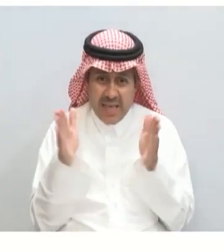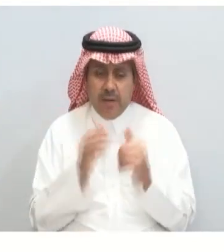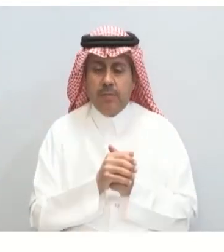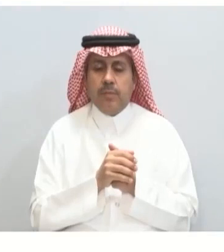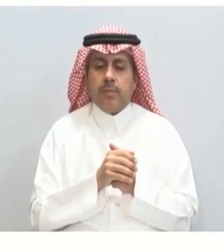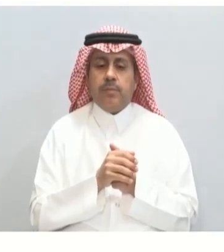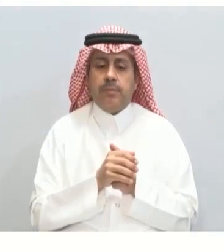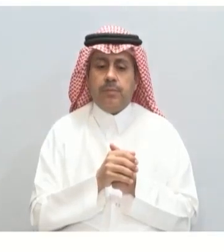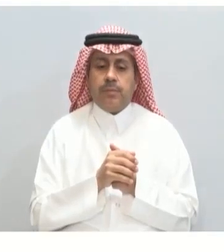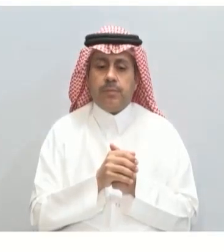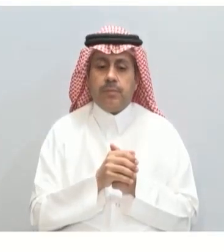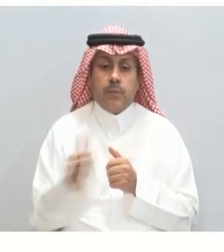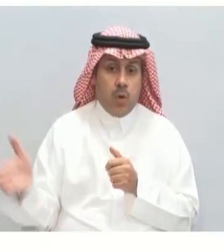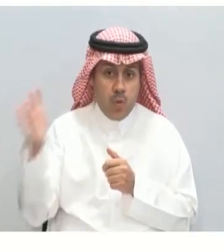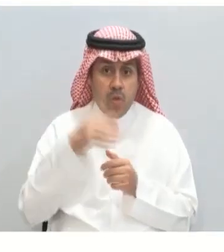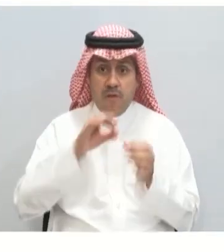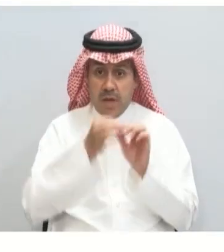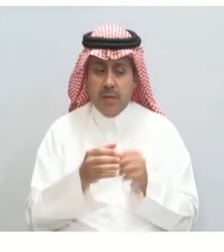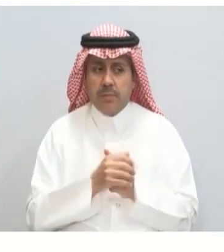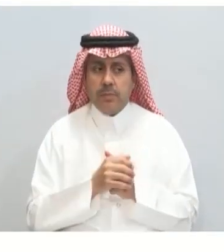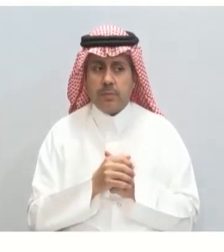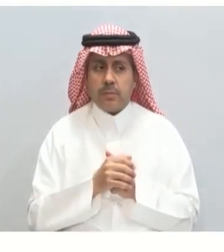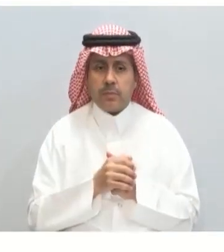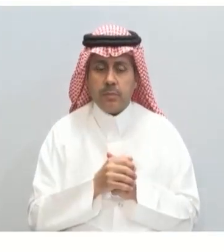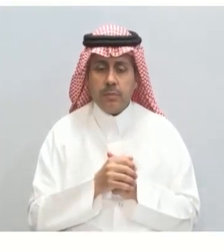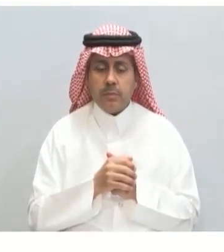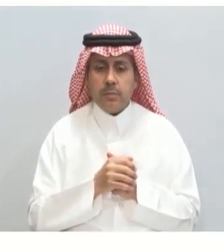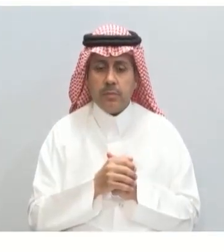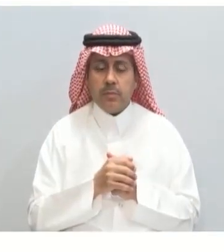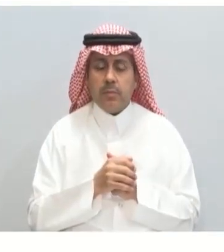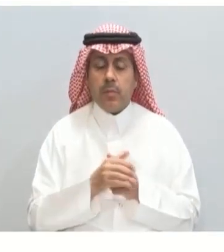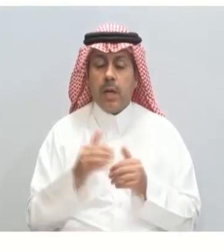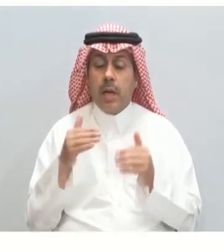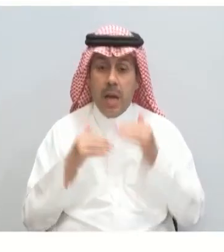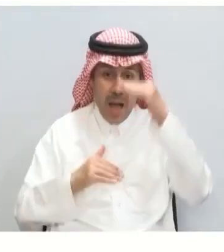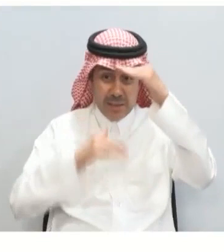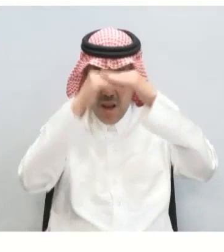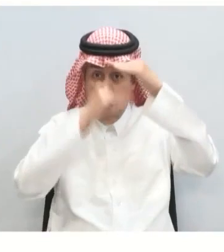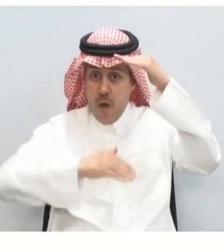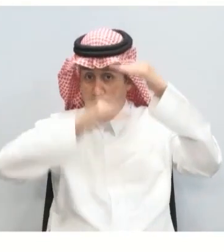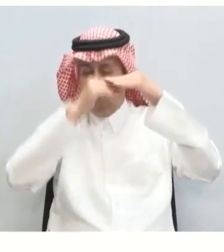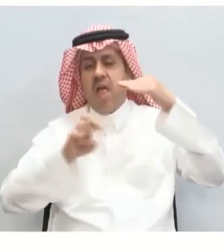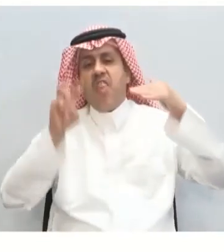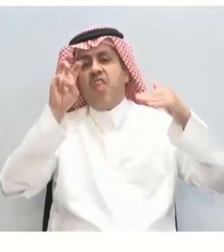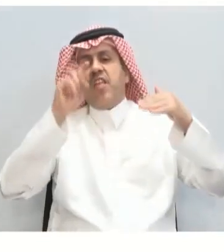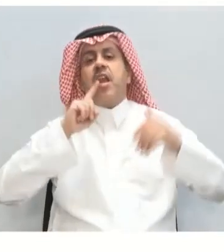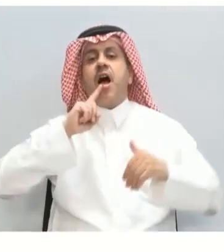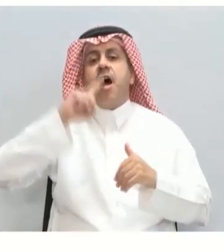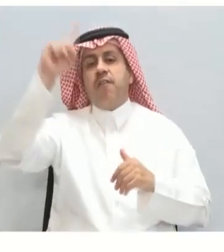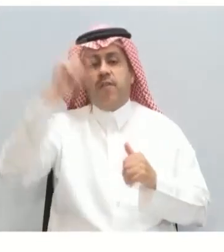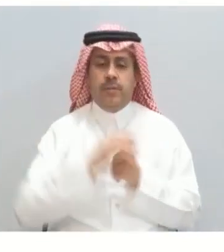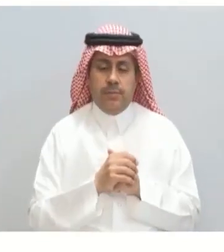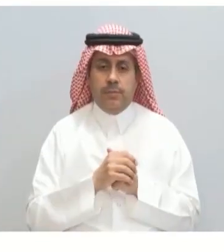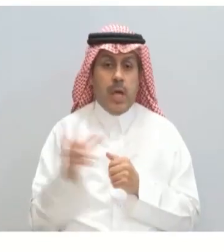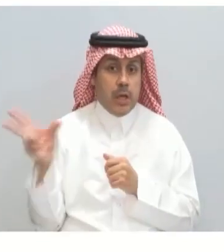200000 نضيف هذا القيد كذلك الحد الاعلى هو 3000 اذا سيكون